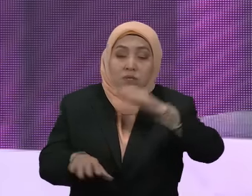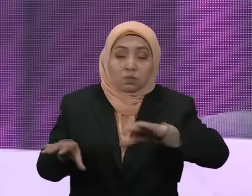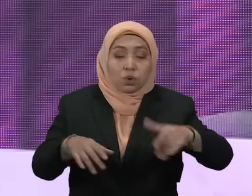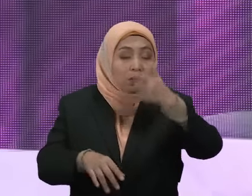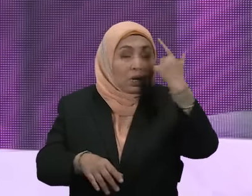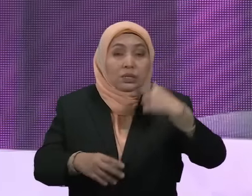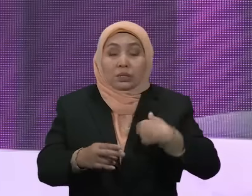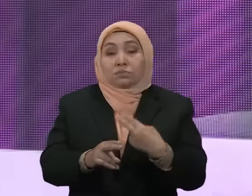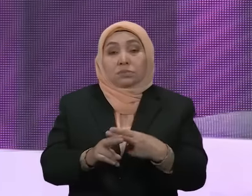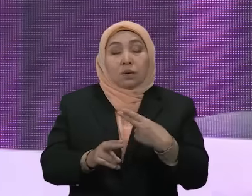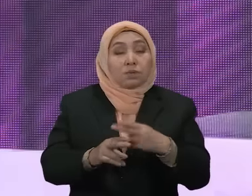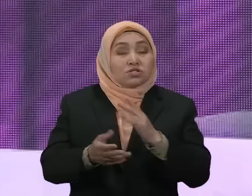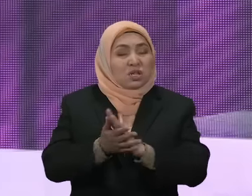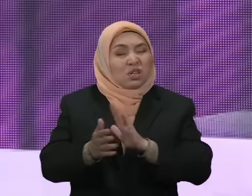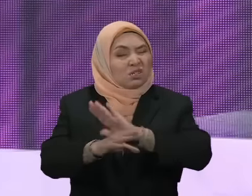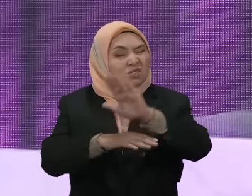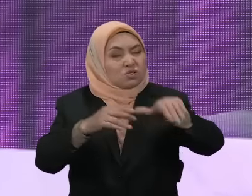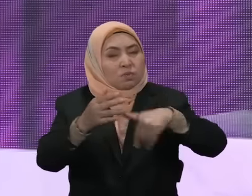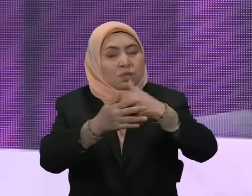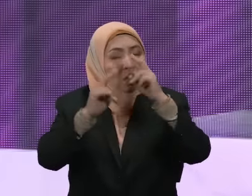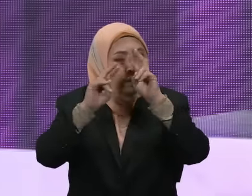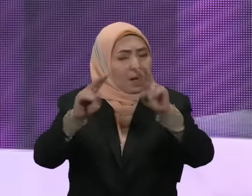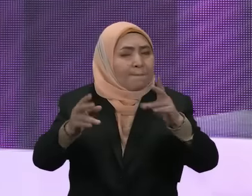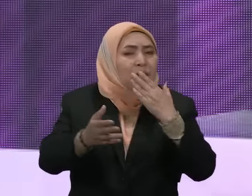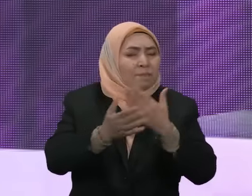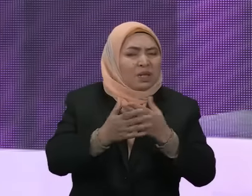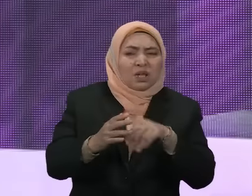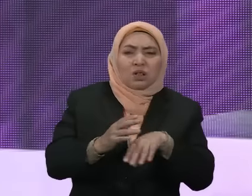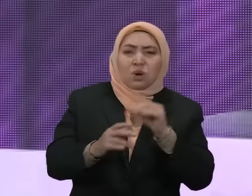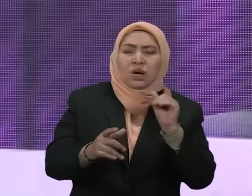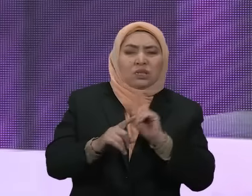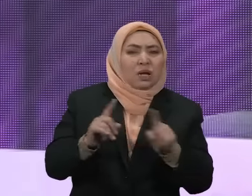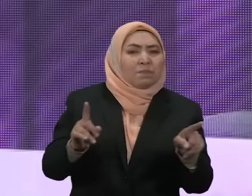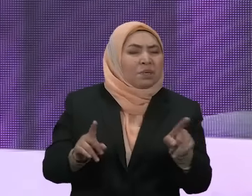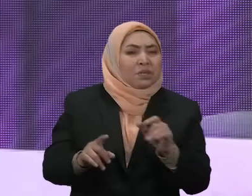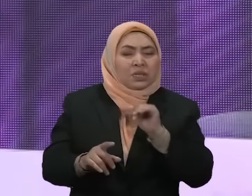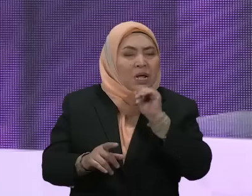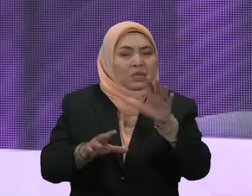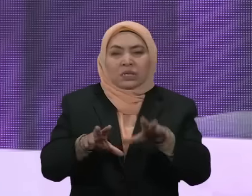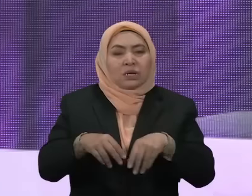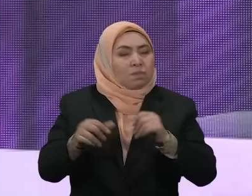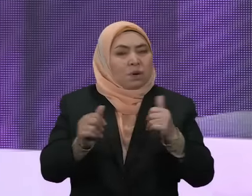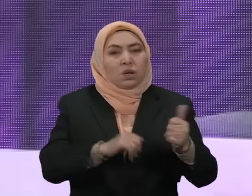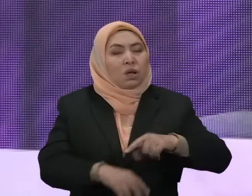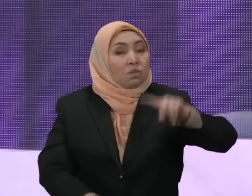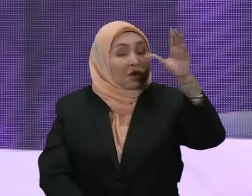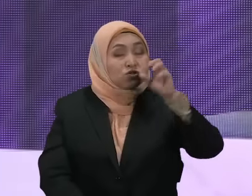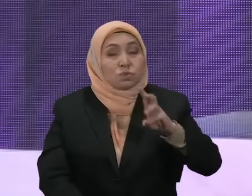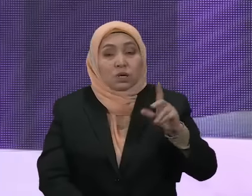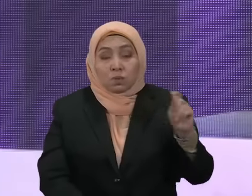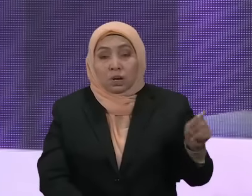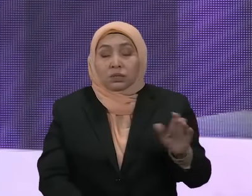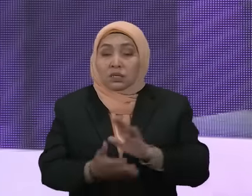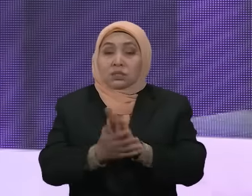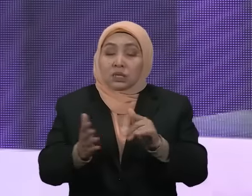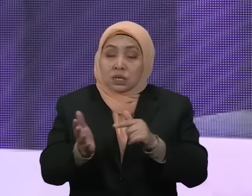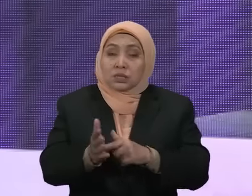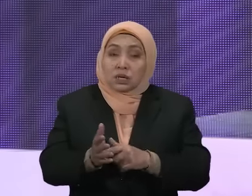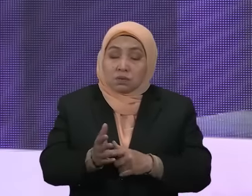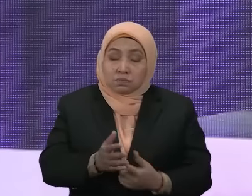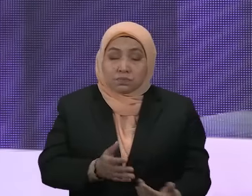kerana namanya, maka semua itu nampak baik dari segi luaran, tapi ianya tidak diterima oleh Allah Subhanahu Wa Taala. Dan ini